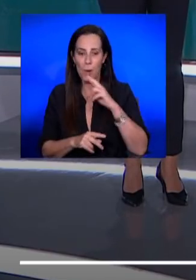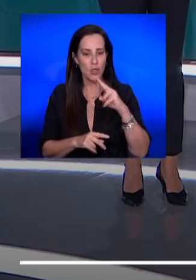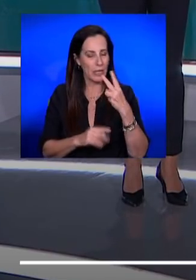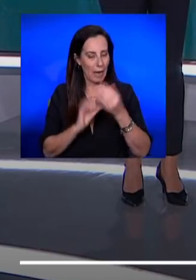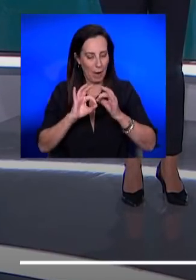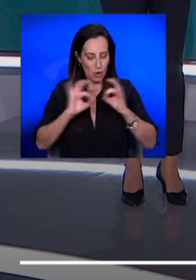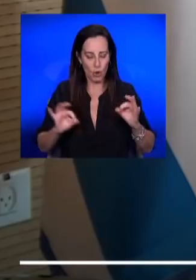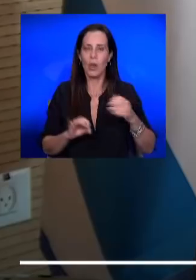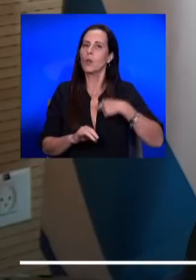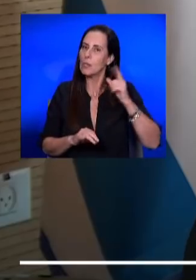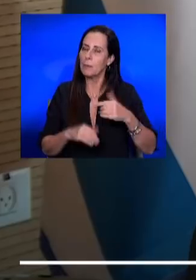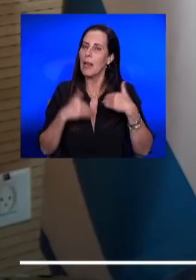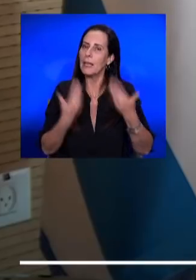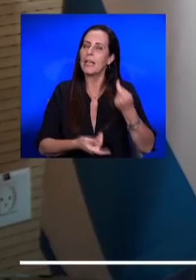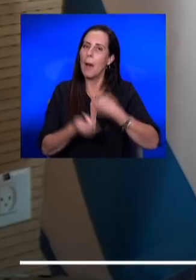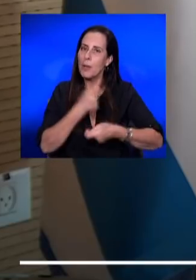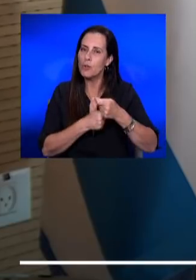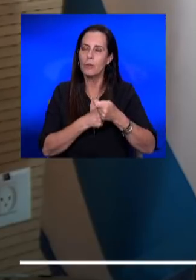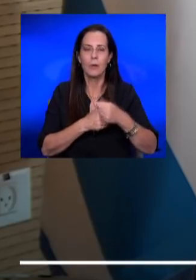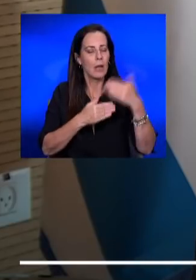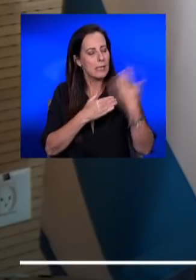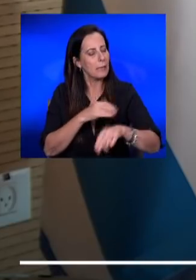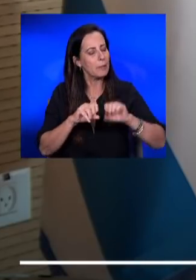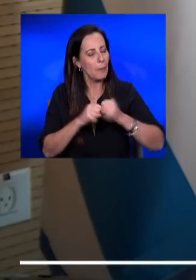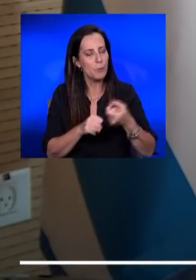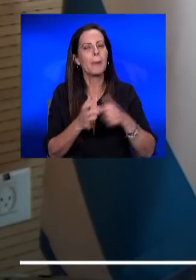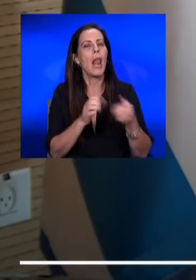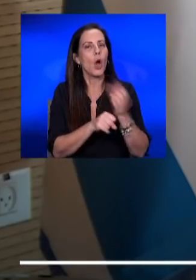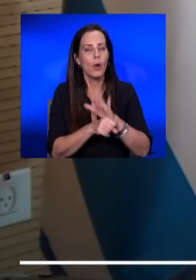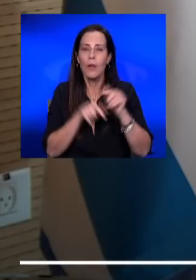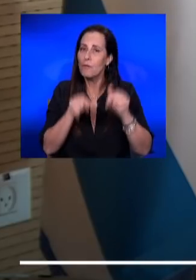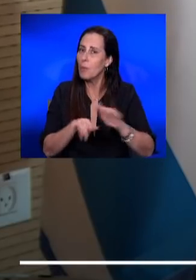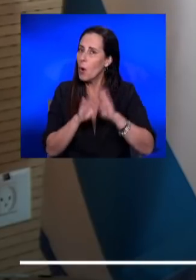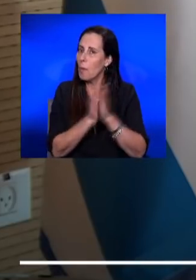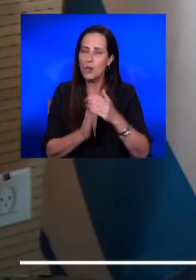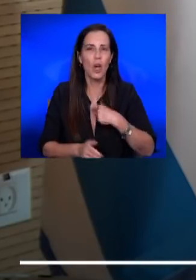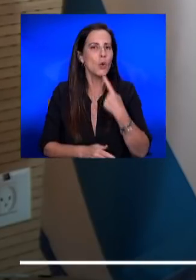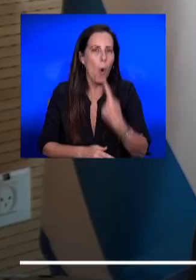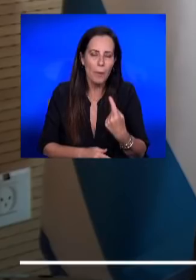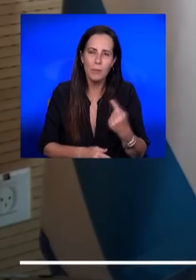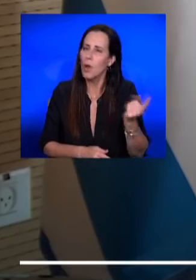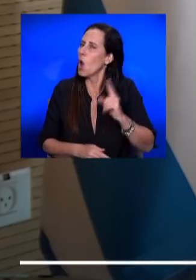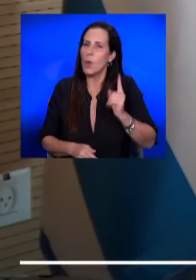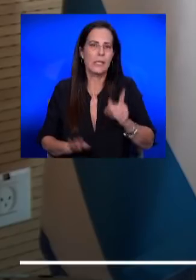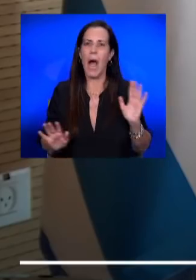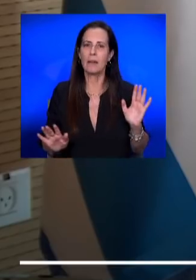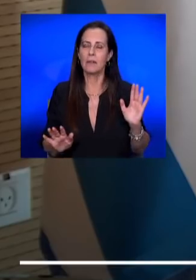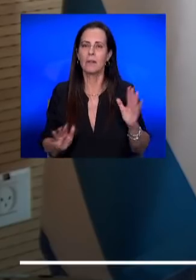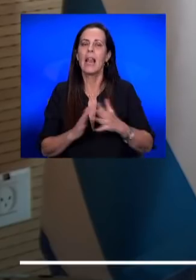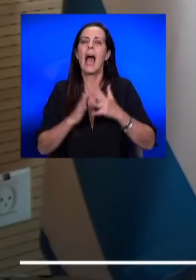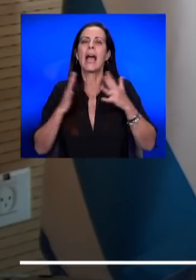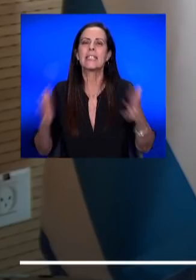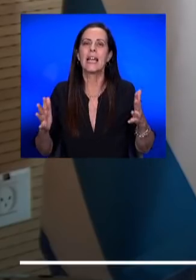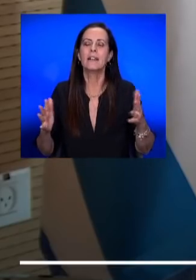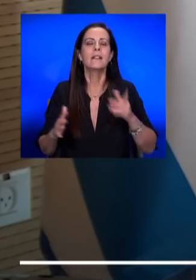הראשונות, אנחנו צריכים לתת למשק לצאת ממשבר הקורונה, ופה כל מה שאנחנו אומרים, לא צריך להגדיל,